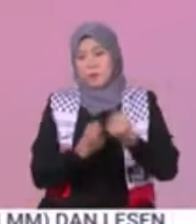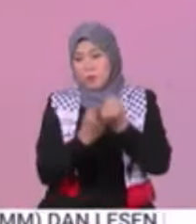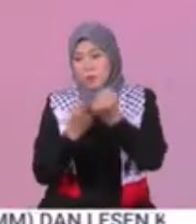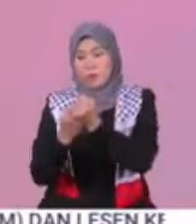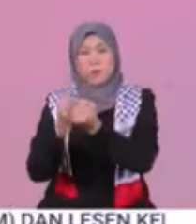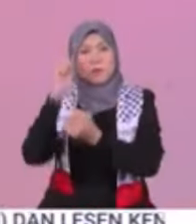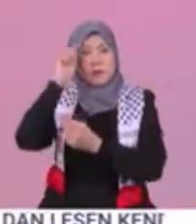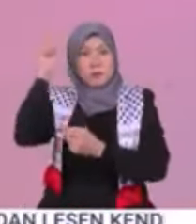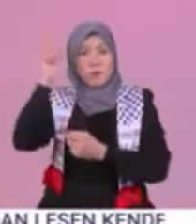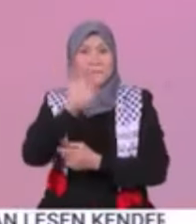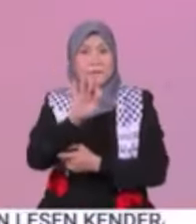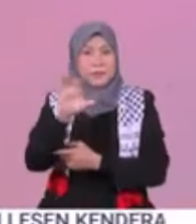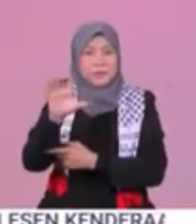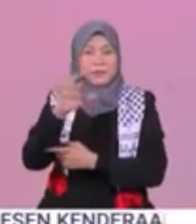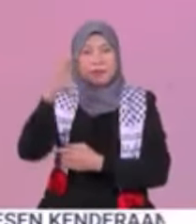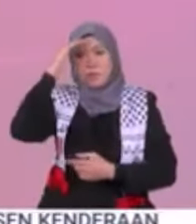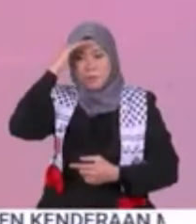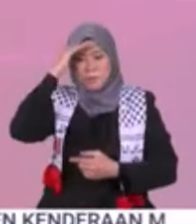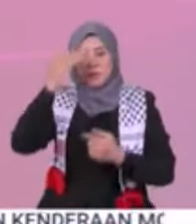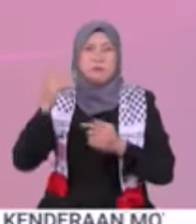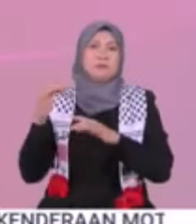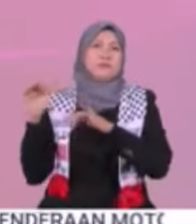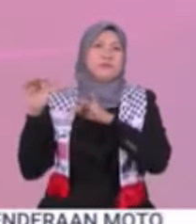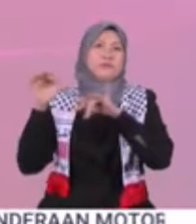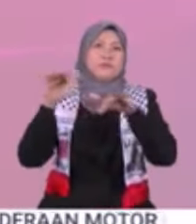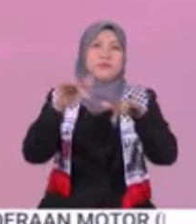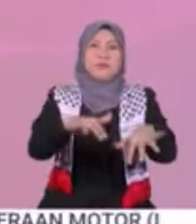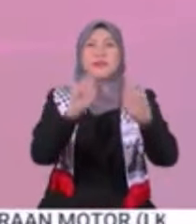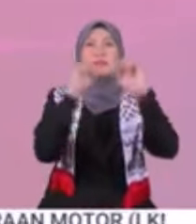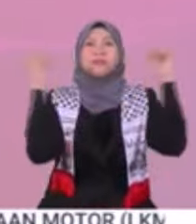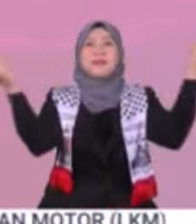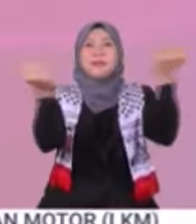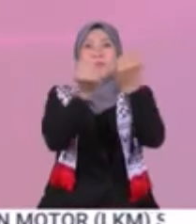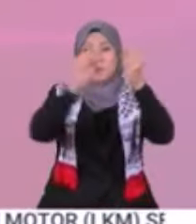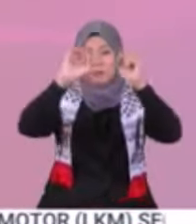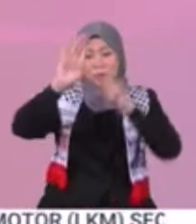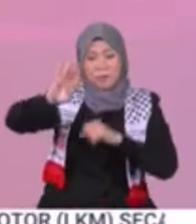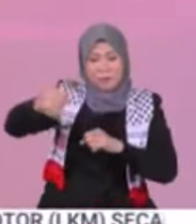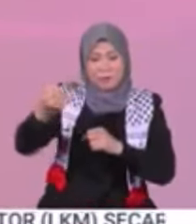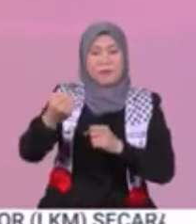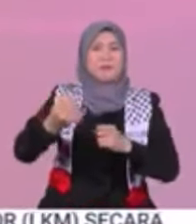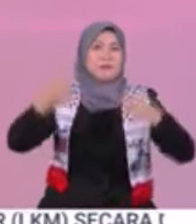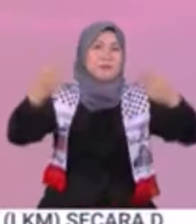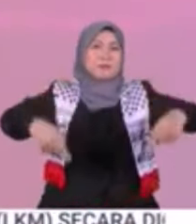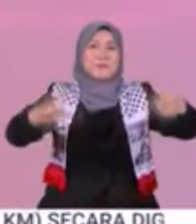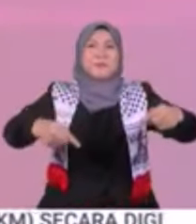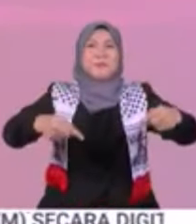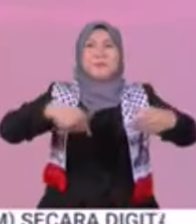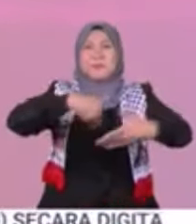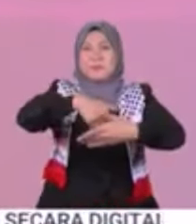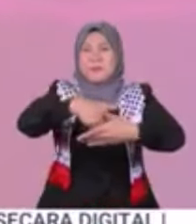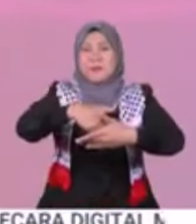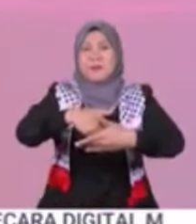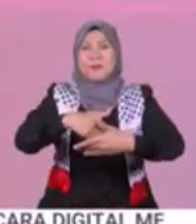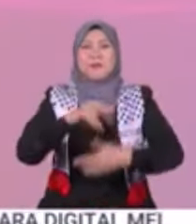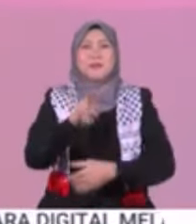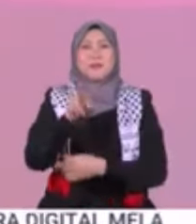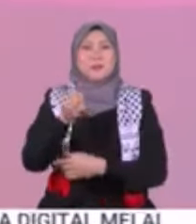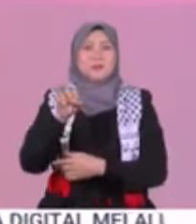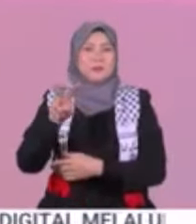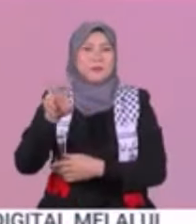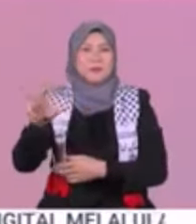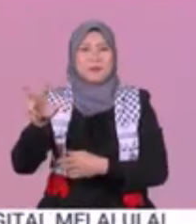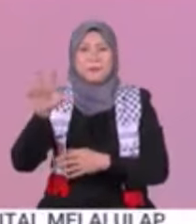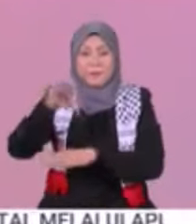Penyokong Terengganu FC dan Johor Darul Takzim sudah mula memenuhi pekarangan Stadium Nasional Bukit Jalil bagi aksi final Piala Malaysia 2023 malam